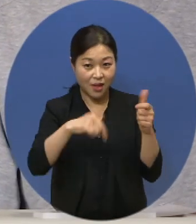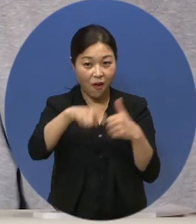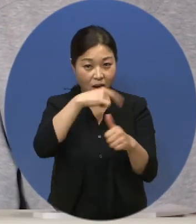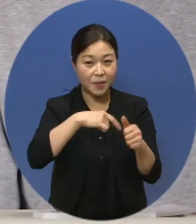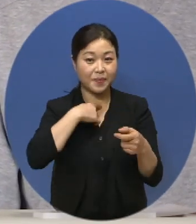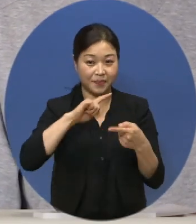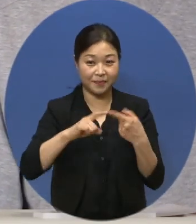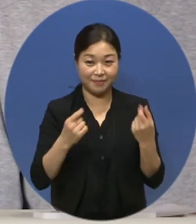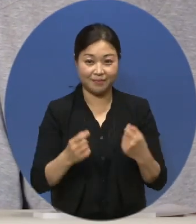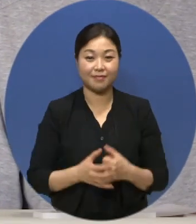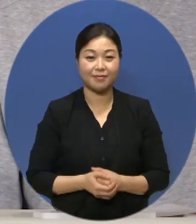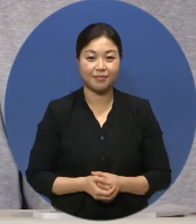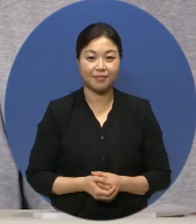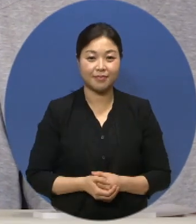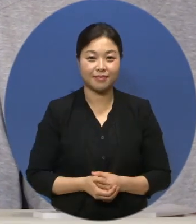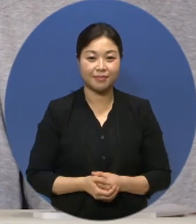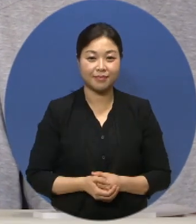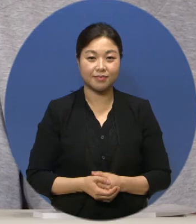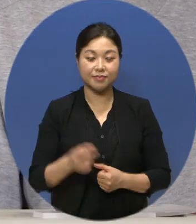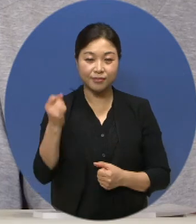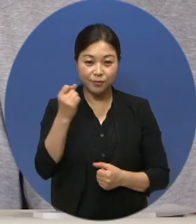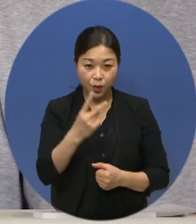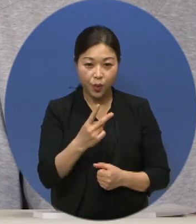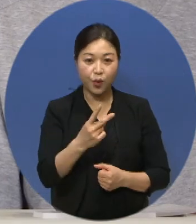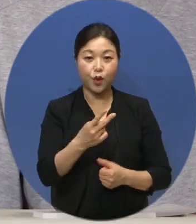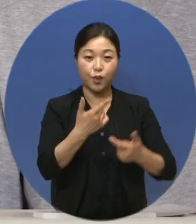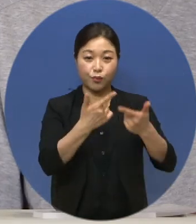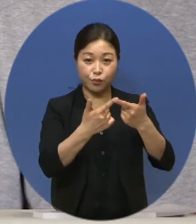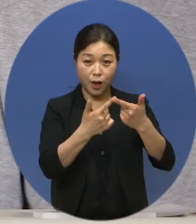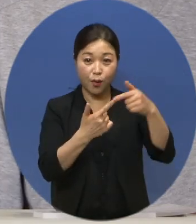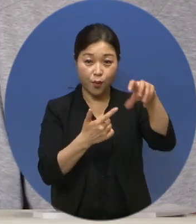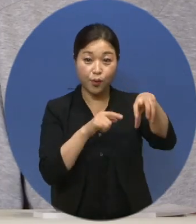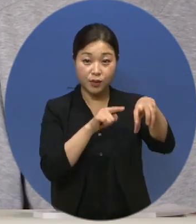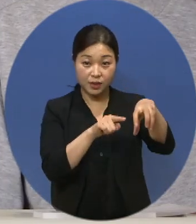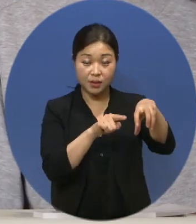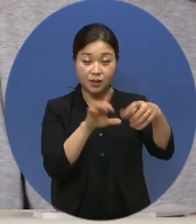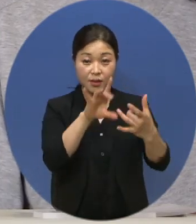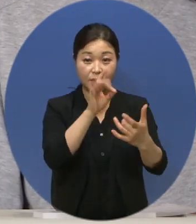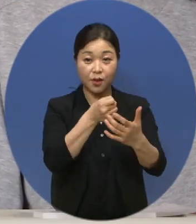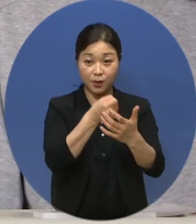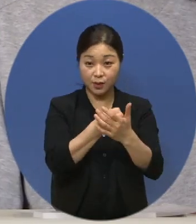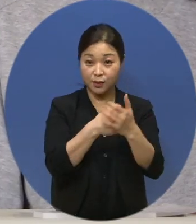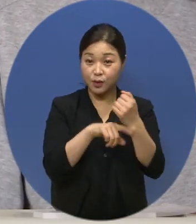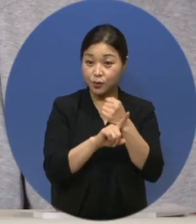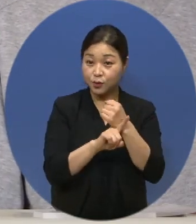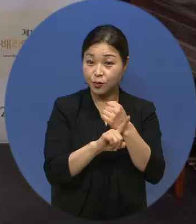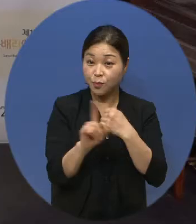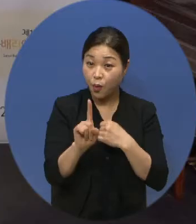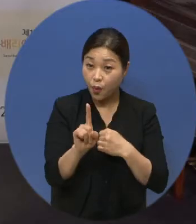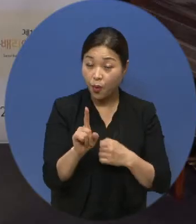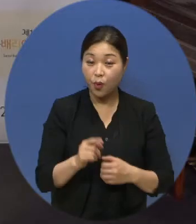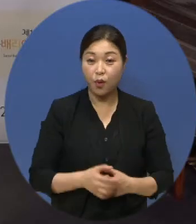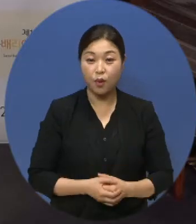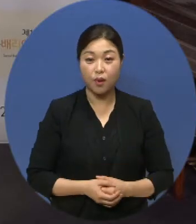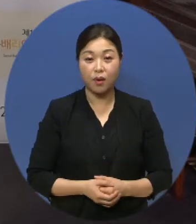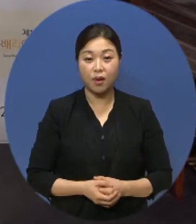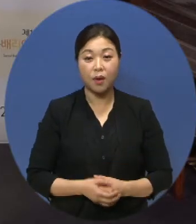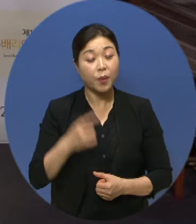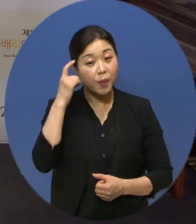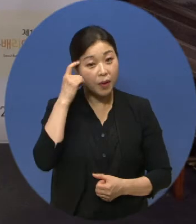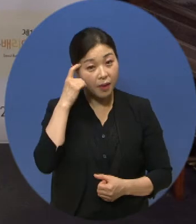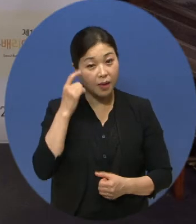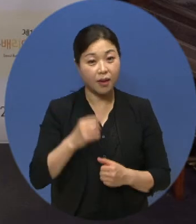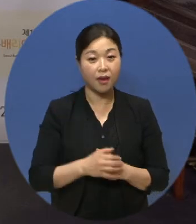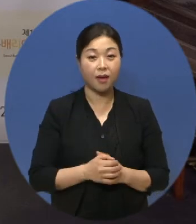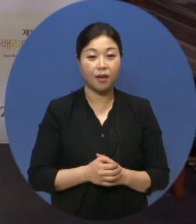그리고 저는 특히나 이제 그게 지역적으로 이제 부산을 선택하신 이유가 있으신지, 그러니까 왜 그러냐면